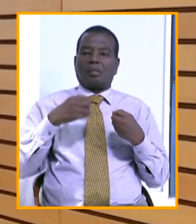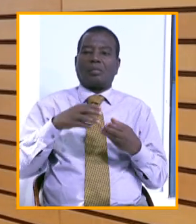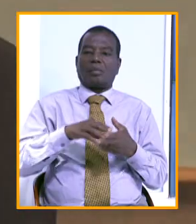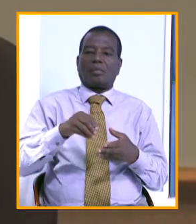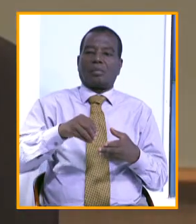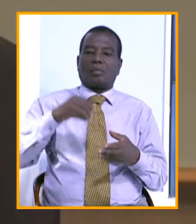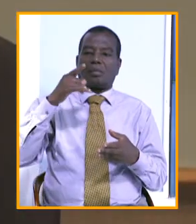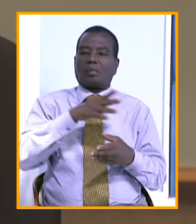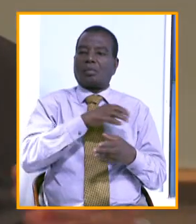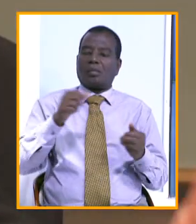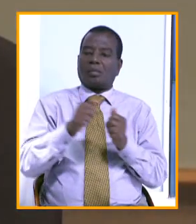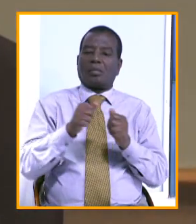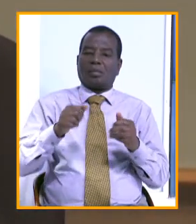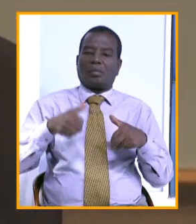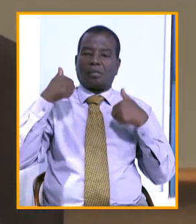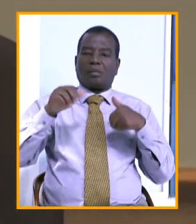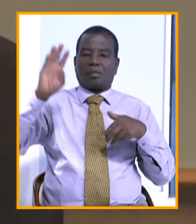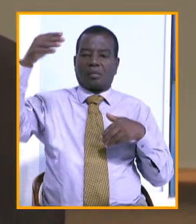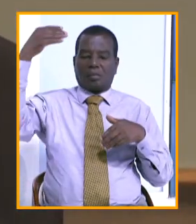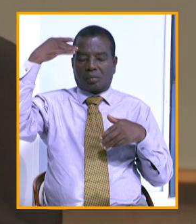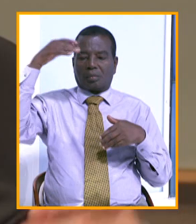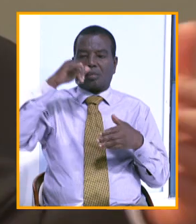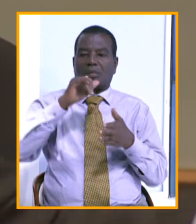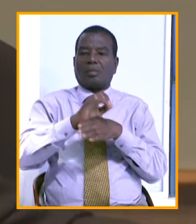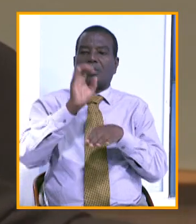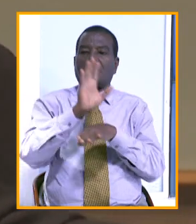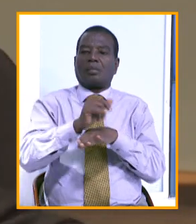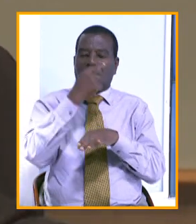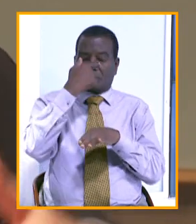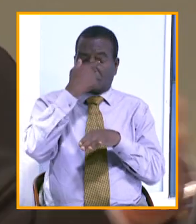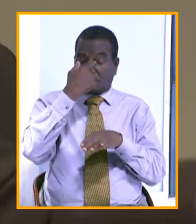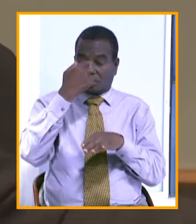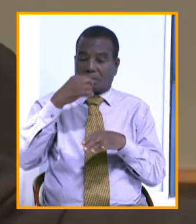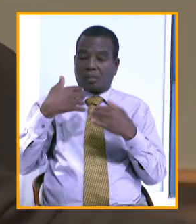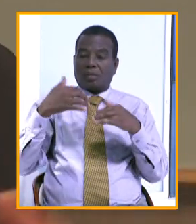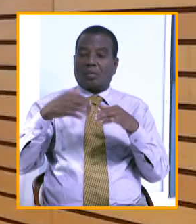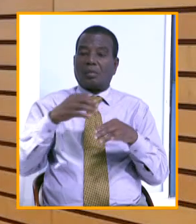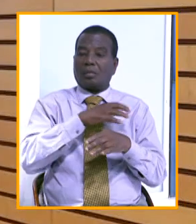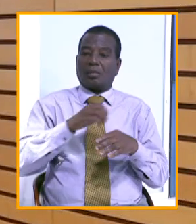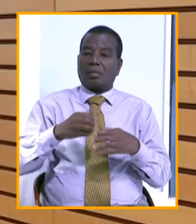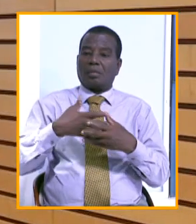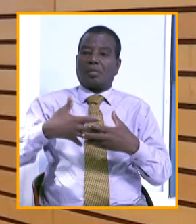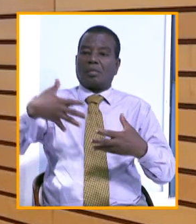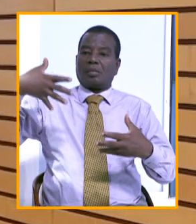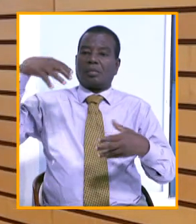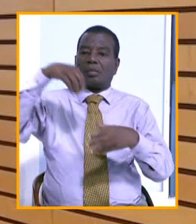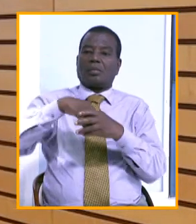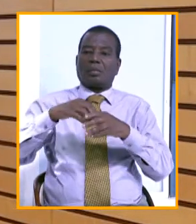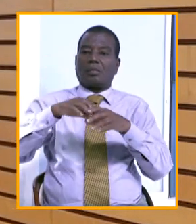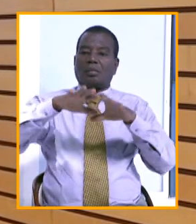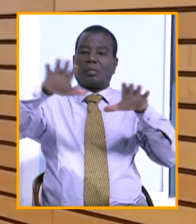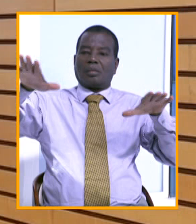cours de ces échanges avec son Excellence Monsieur le Premier ministre. La Côte d'Ivoire, certainement, c'est le moteur de la croissance dans